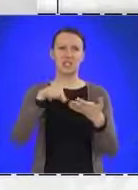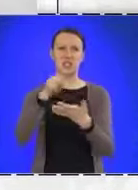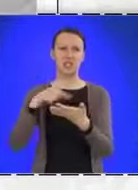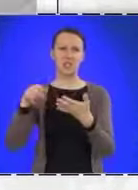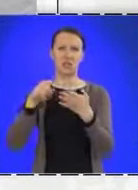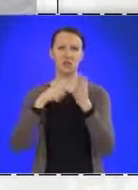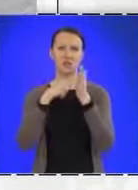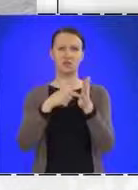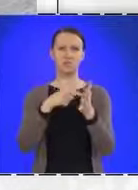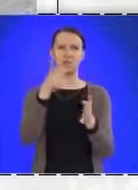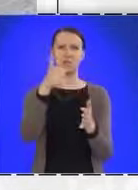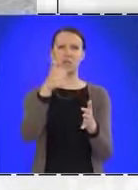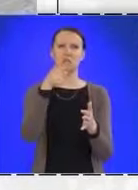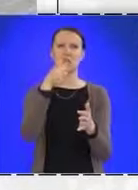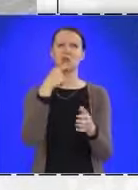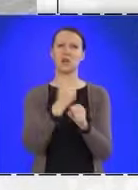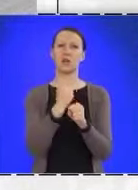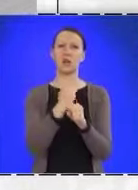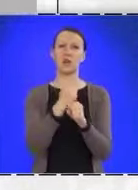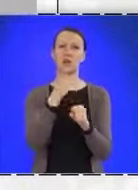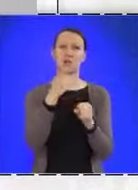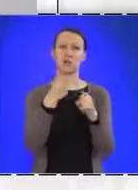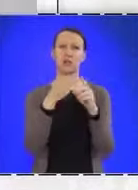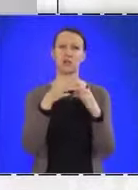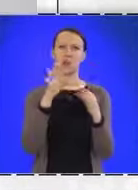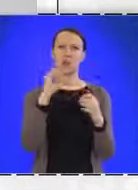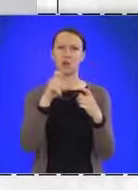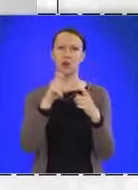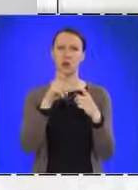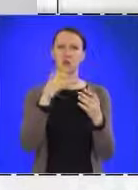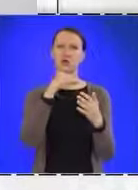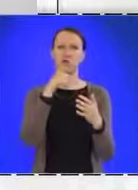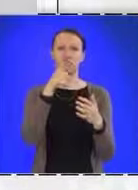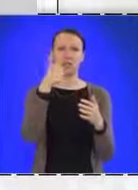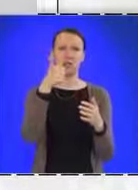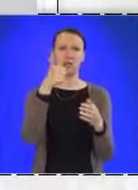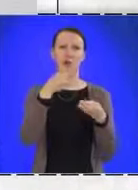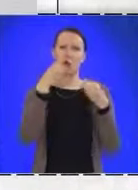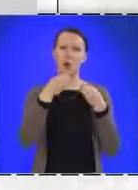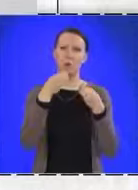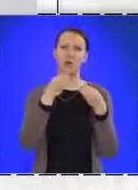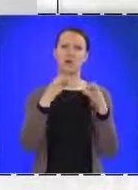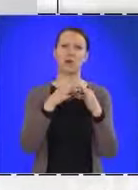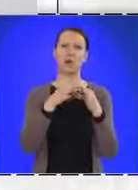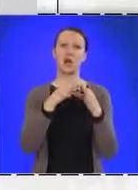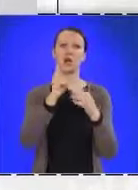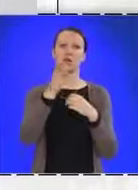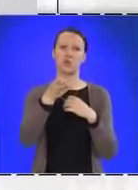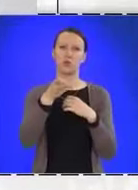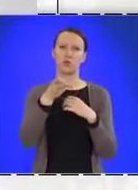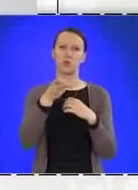odnosno dva ciklusa. Jedan je taj koji se bavi redom i kaosom, kao što je ona to sama vjerojatno objasnila,